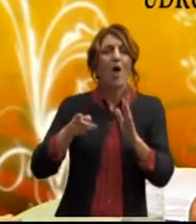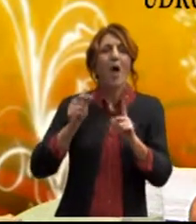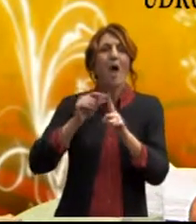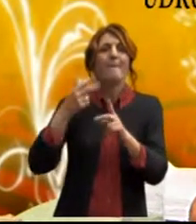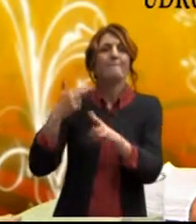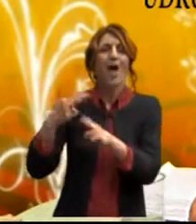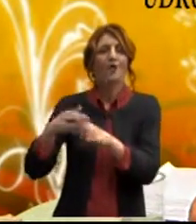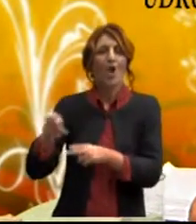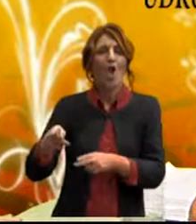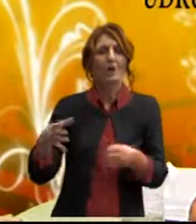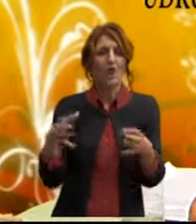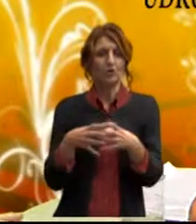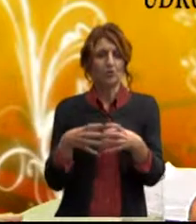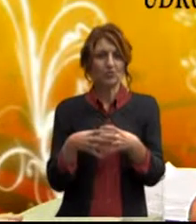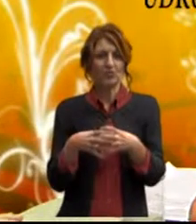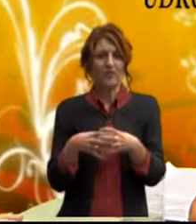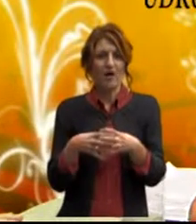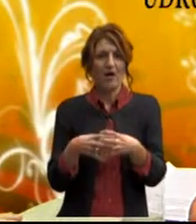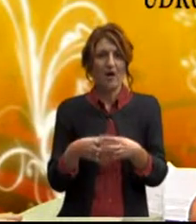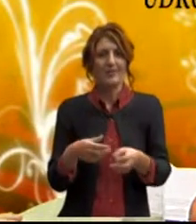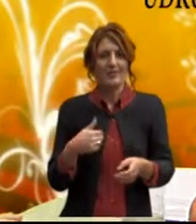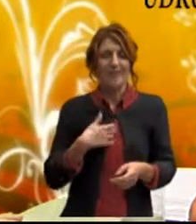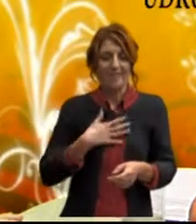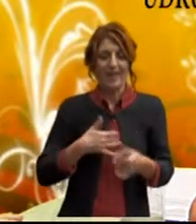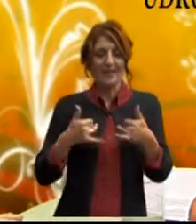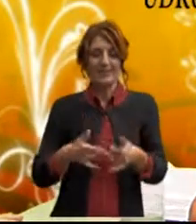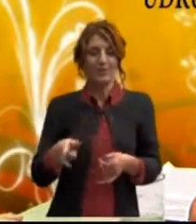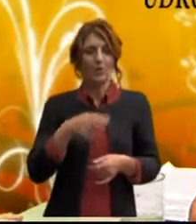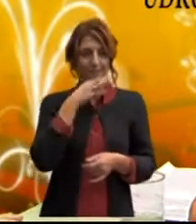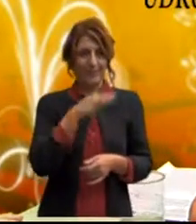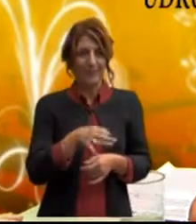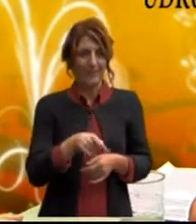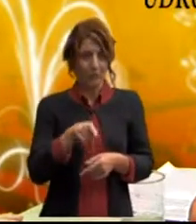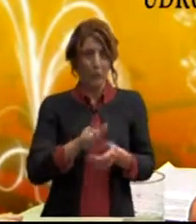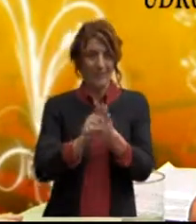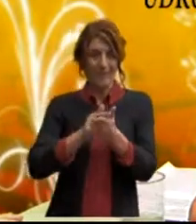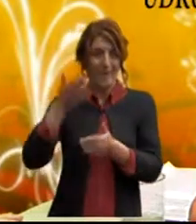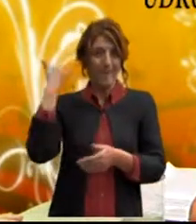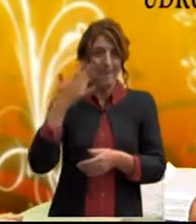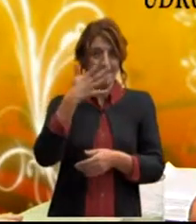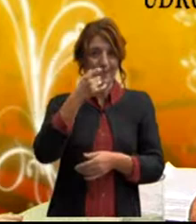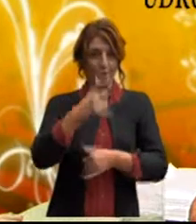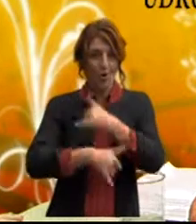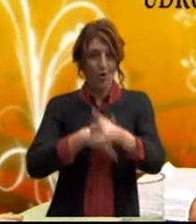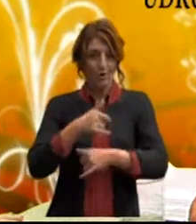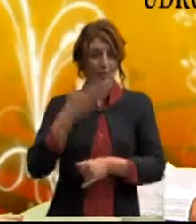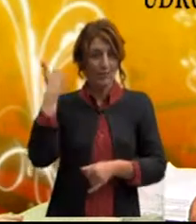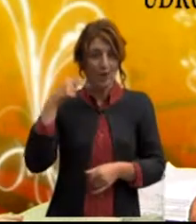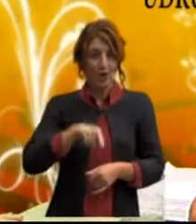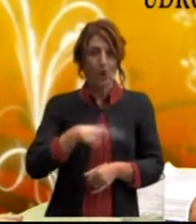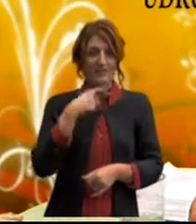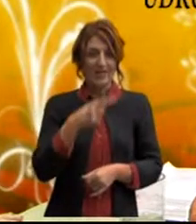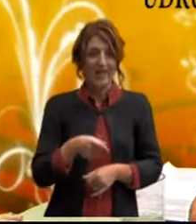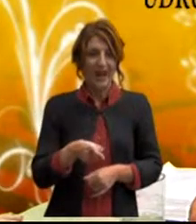psihopatologija društva. Pa sam vas htjela danas pitati, to je bilo pred 5,5 godina, a onda ste mi to rekli da je